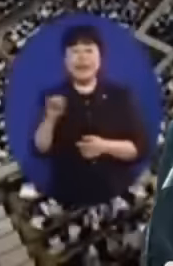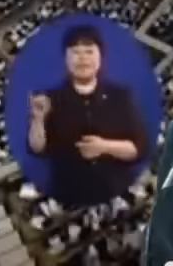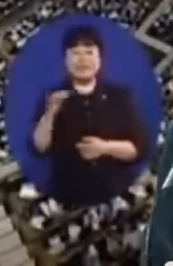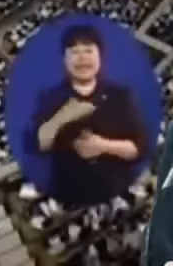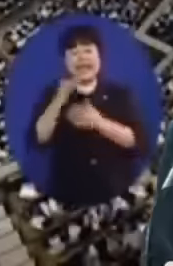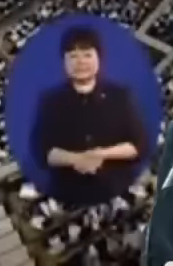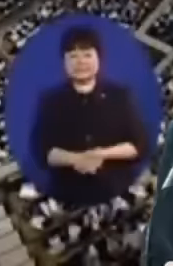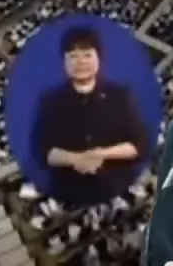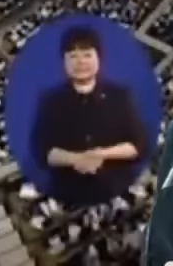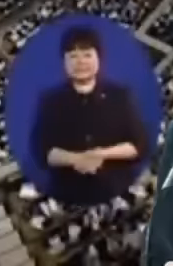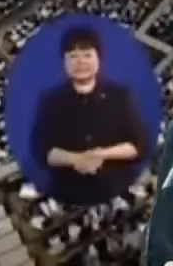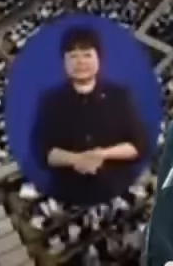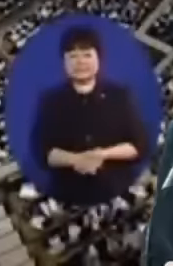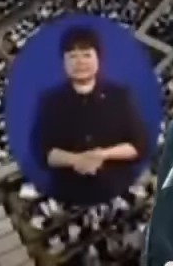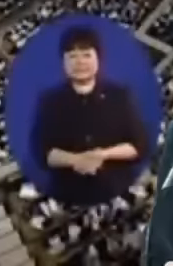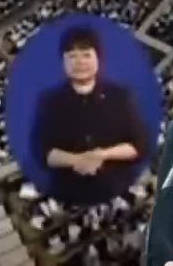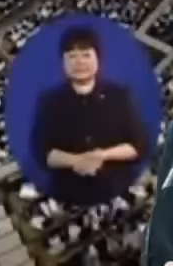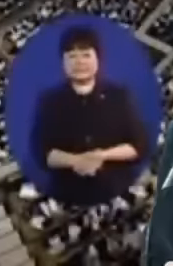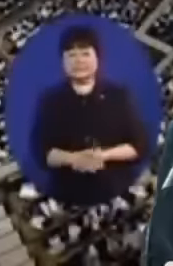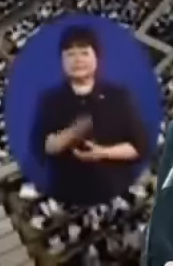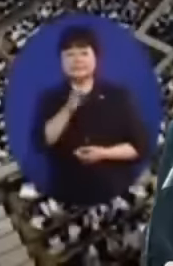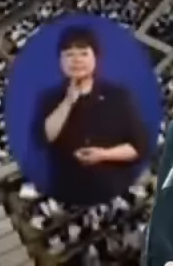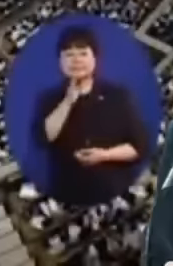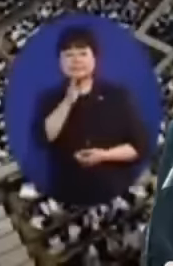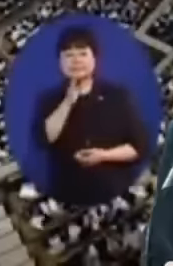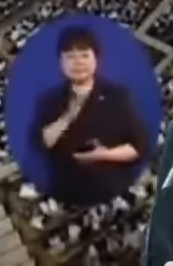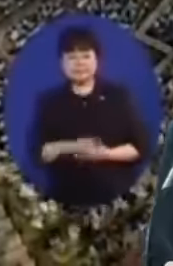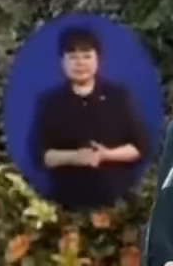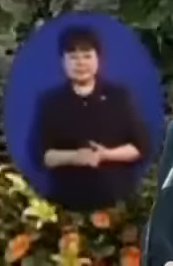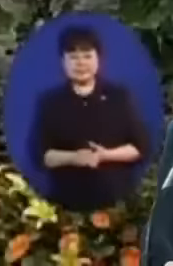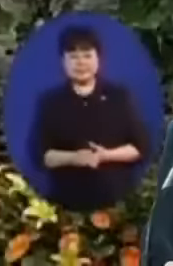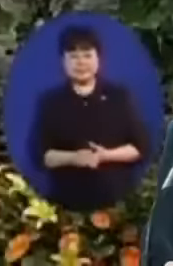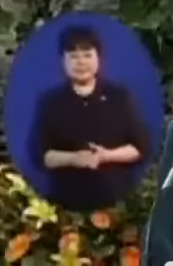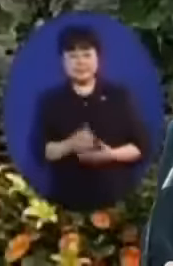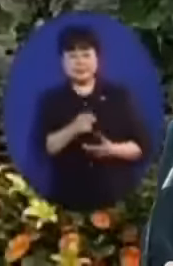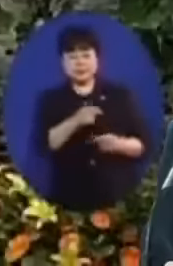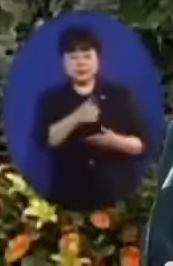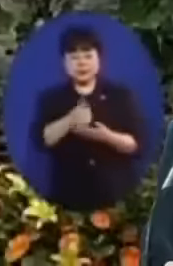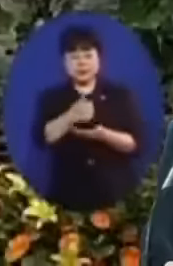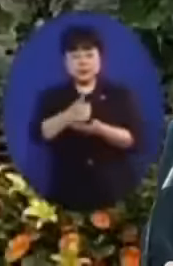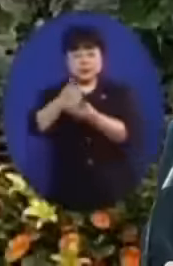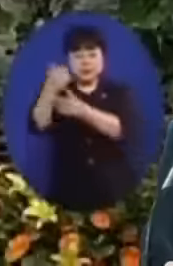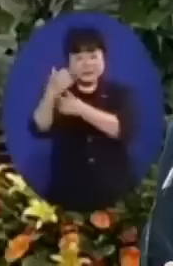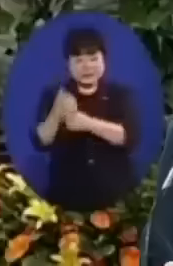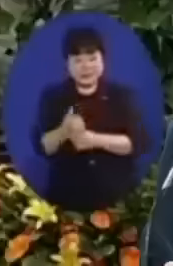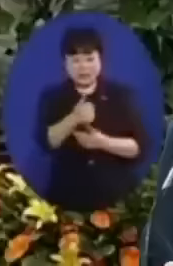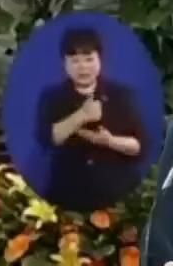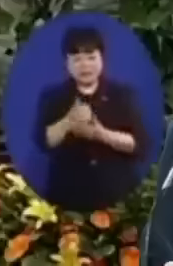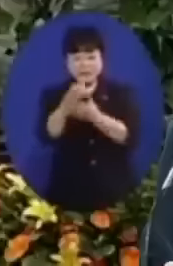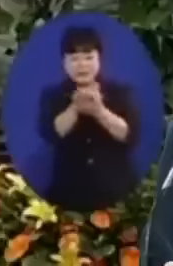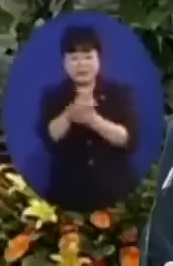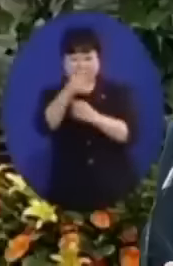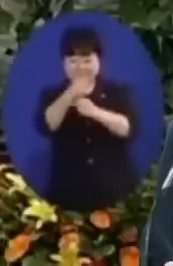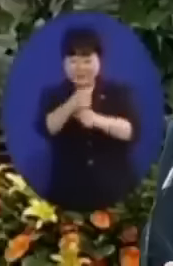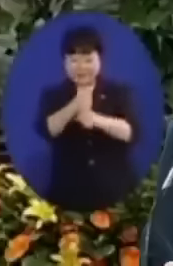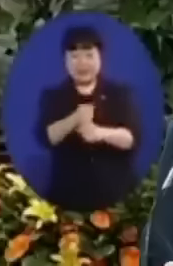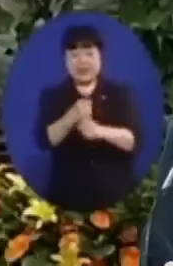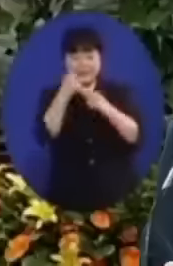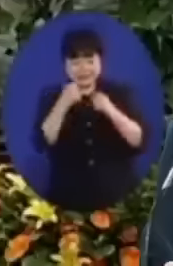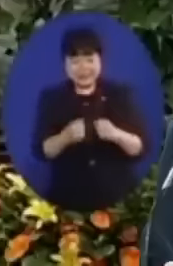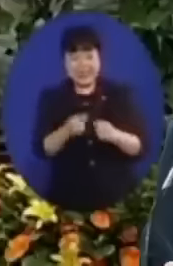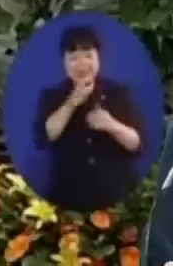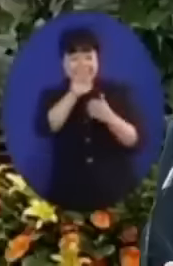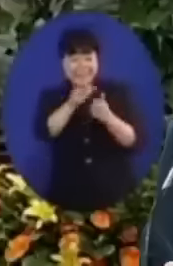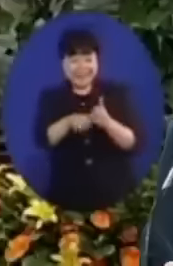친구. 우리는 역시 마찬가지입니다. 우리 구주 되시는 주님을 의지하고 주님을 친구 삼아 인생을